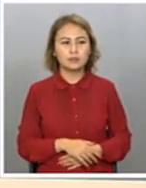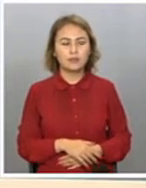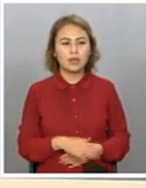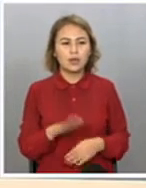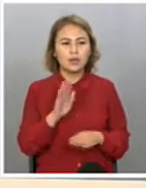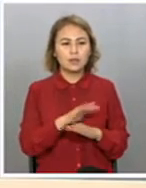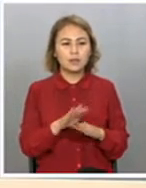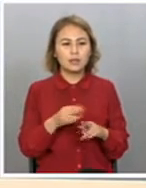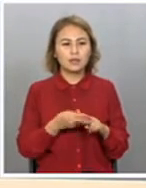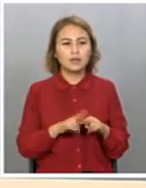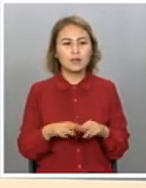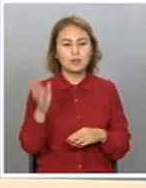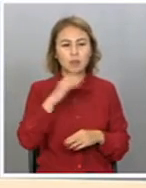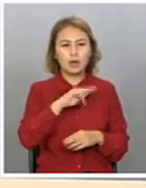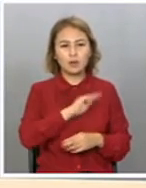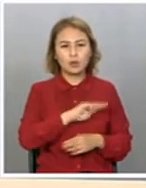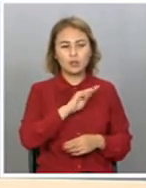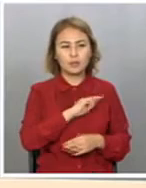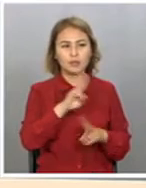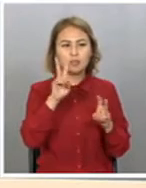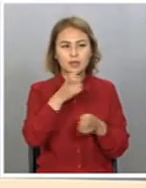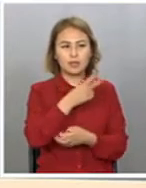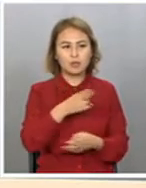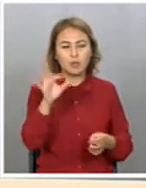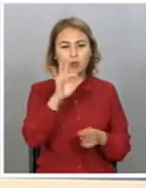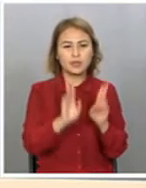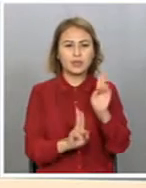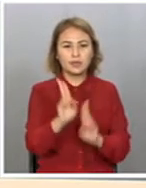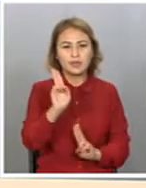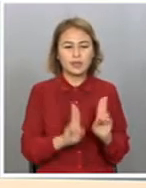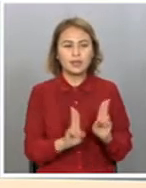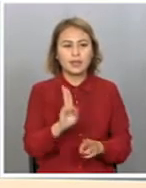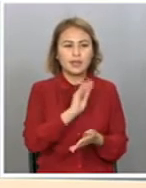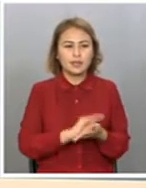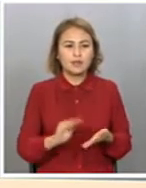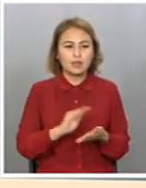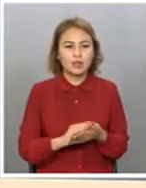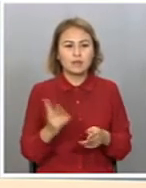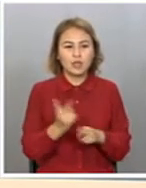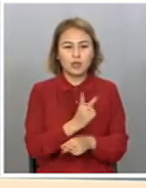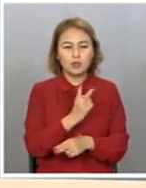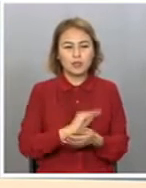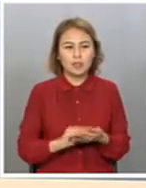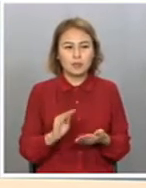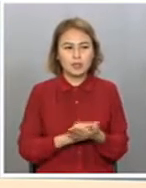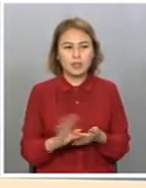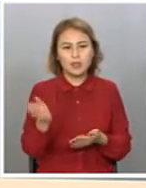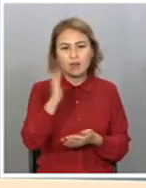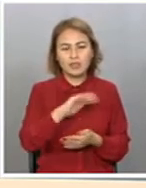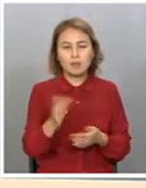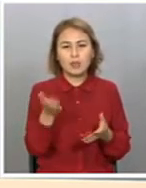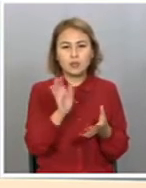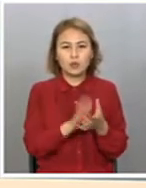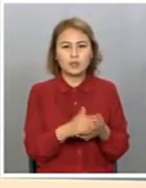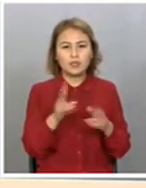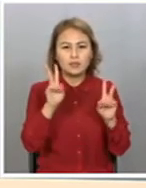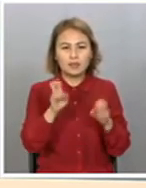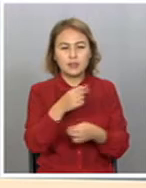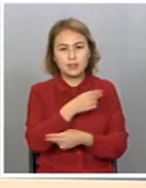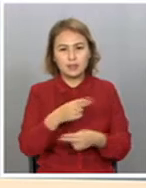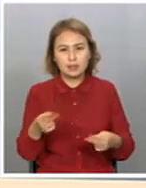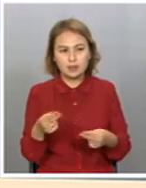Ребята, поработаем с текстом по стратегии «Дневник двойной записи». Давайте познакомимся с данной